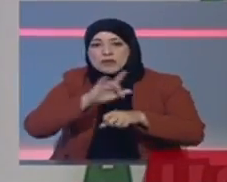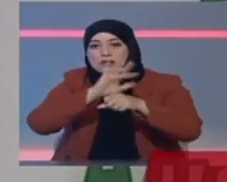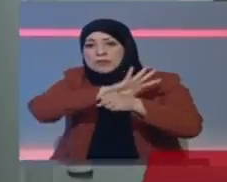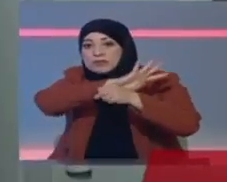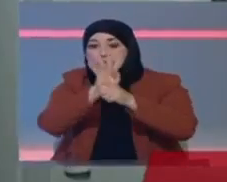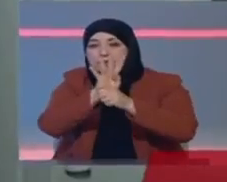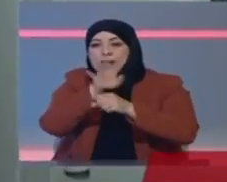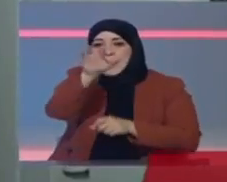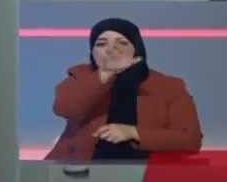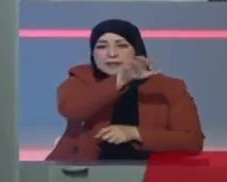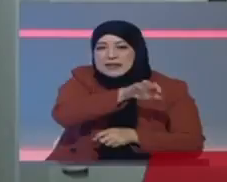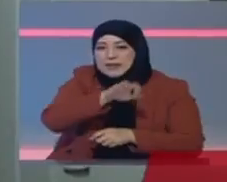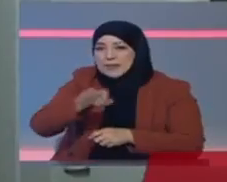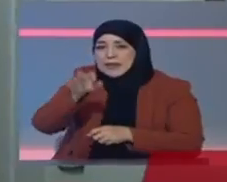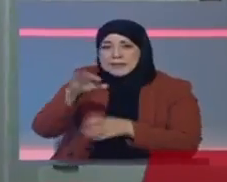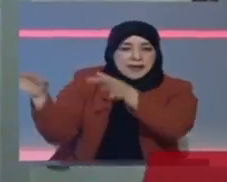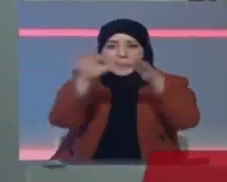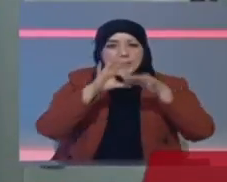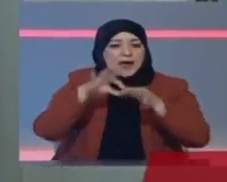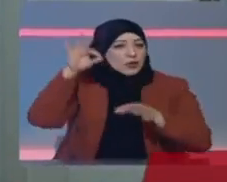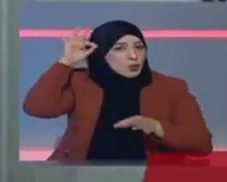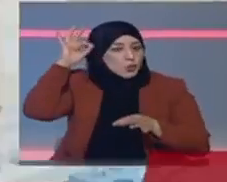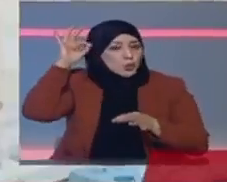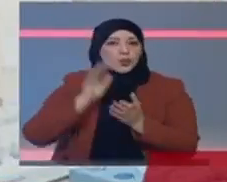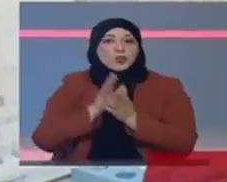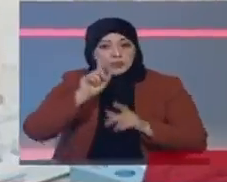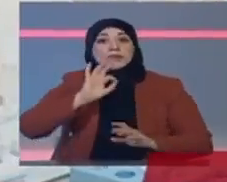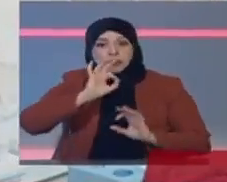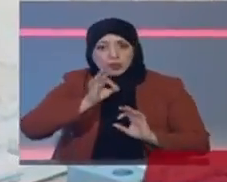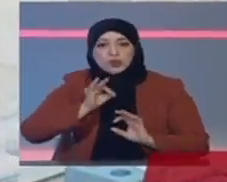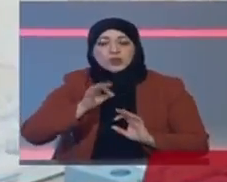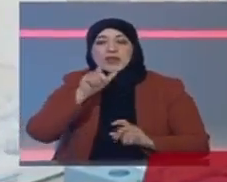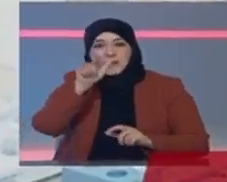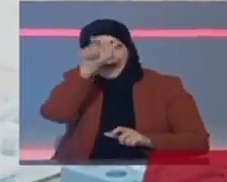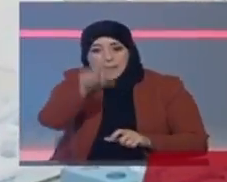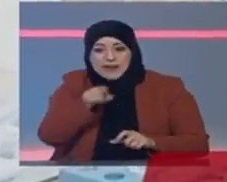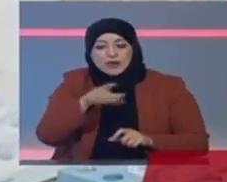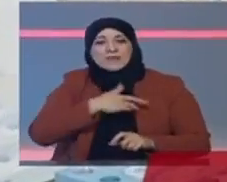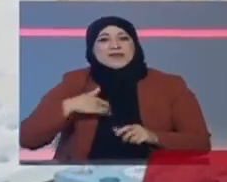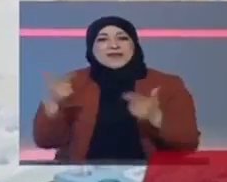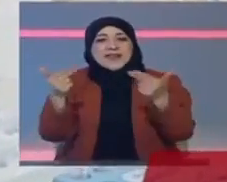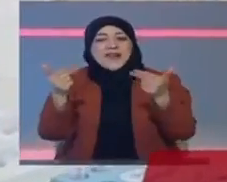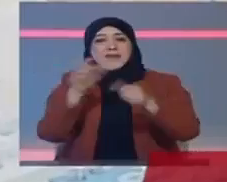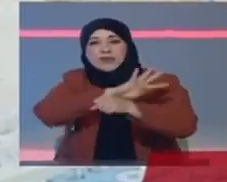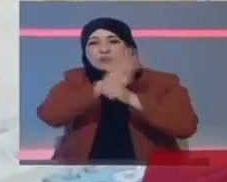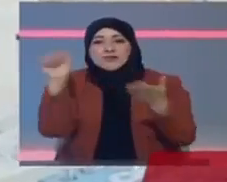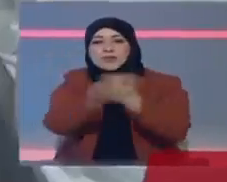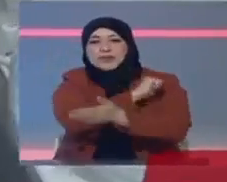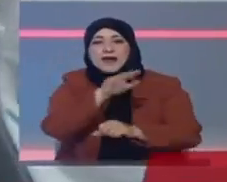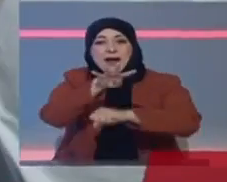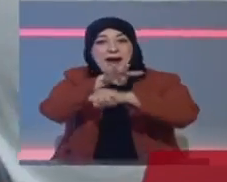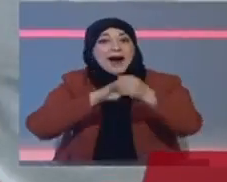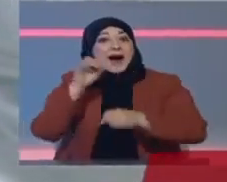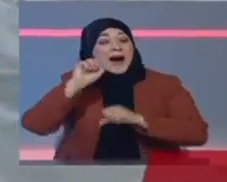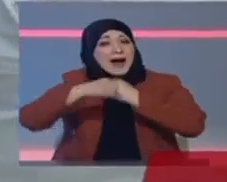في عدد من مناطق الجمهوريه فيما تم تسجيل حالات جديده بالقيروان اضافه الى ثلاث حالات